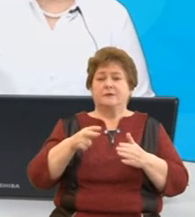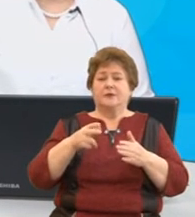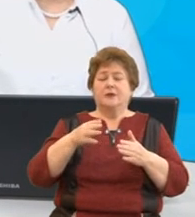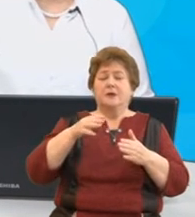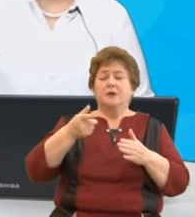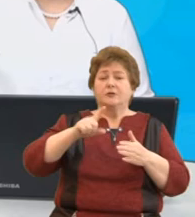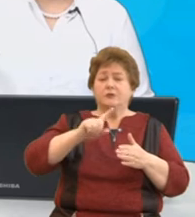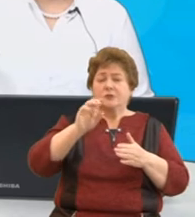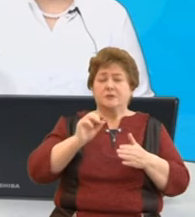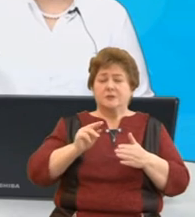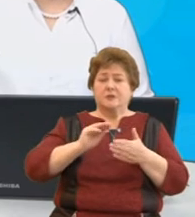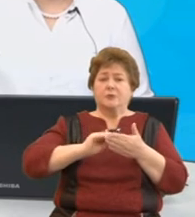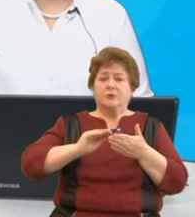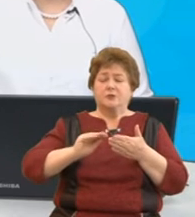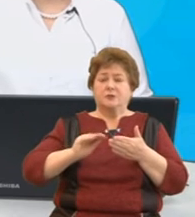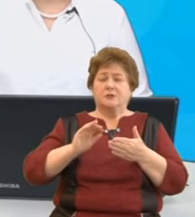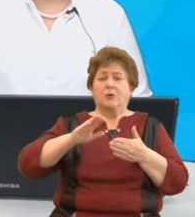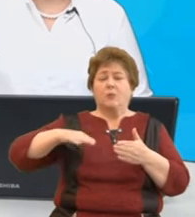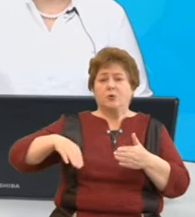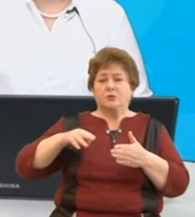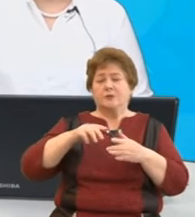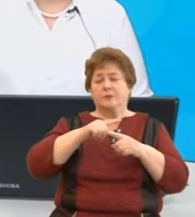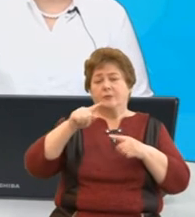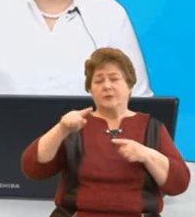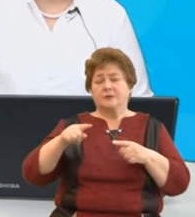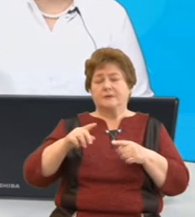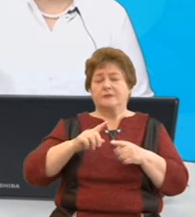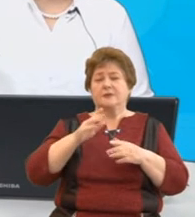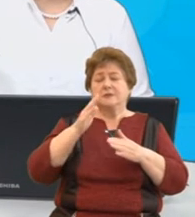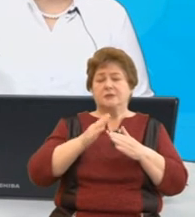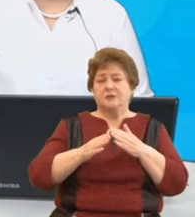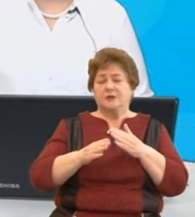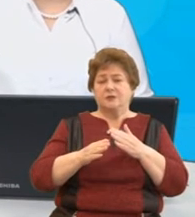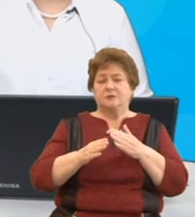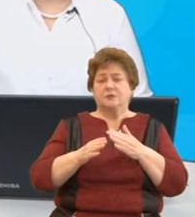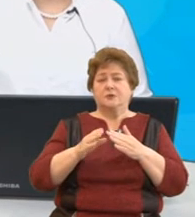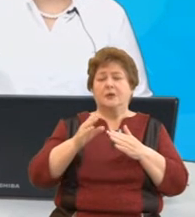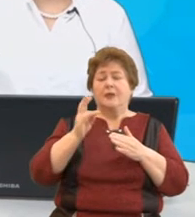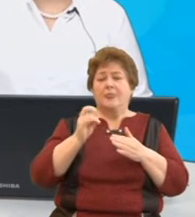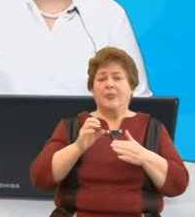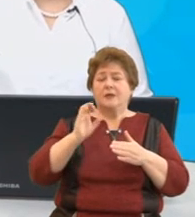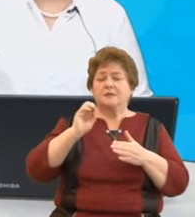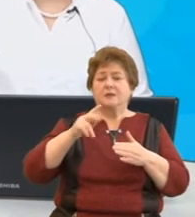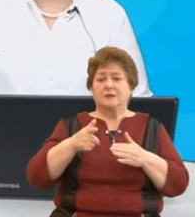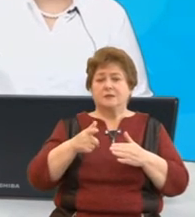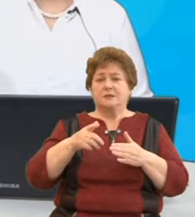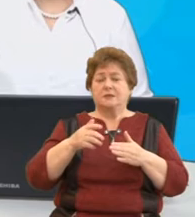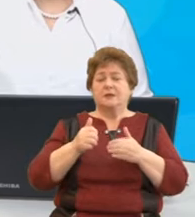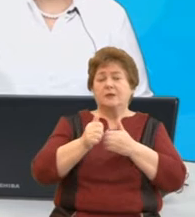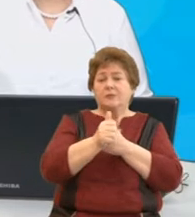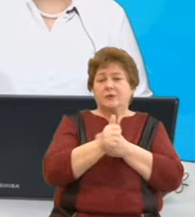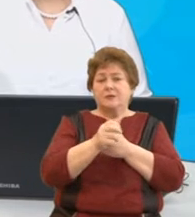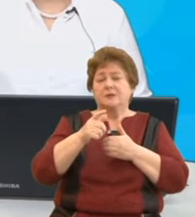ъ пишется после приставки заканчивающиеся на согласны и перед